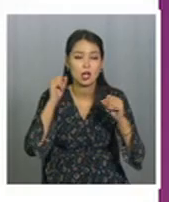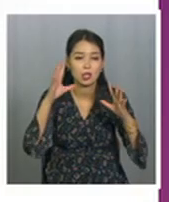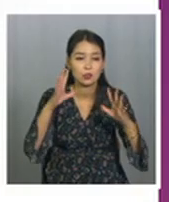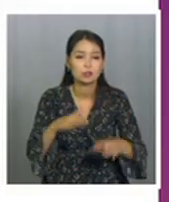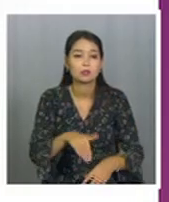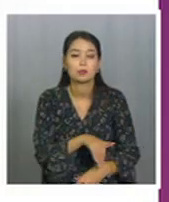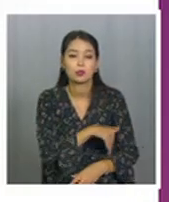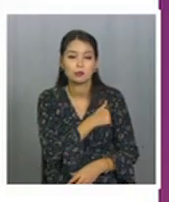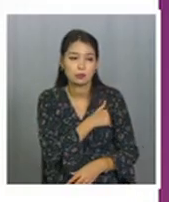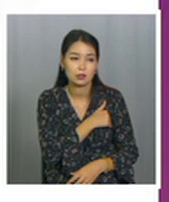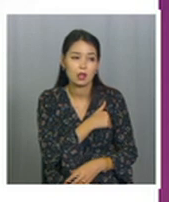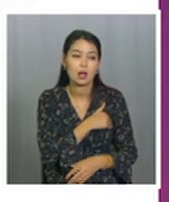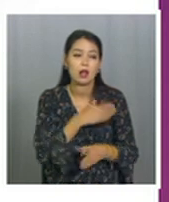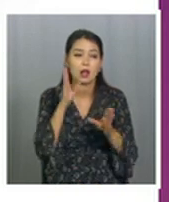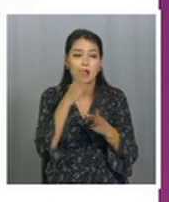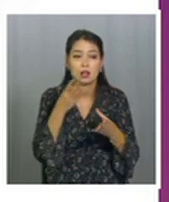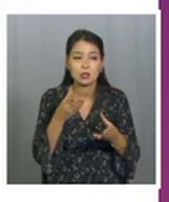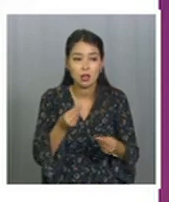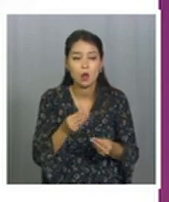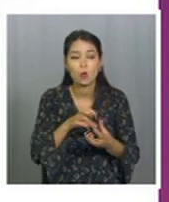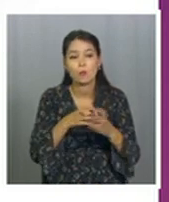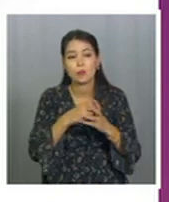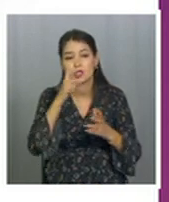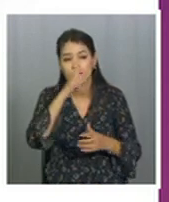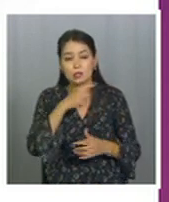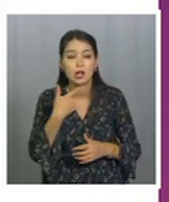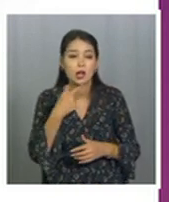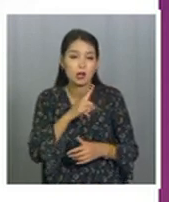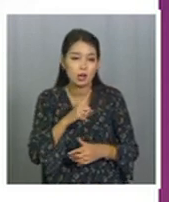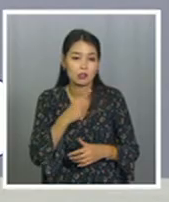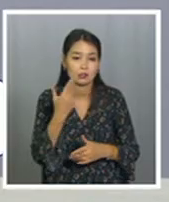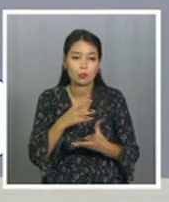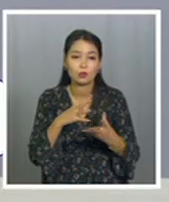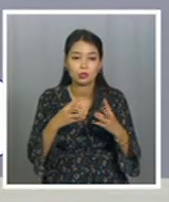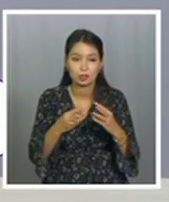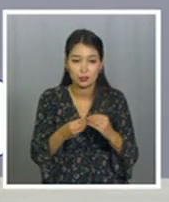температура, ылғалдылық, көмір қышқыл газының мөлшері.